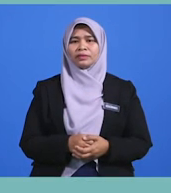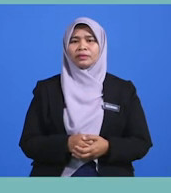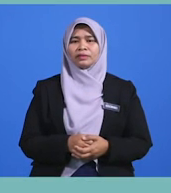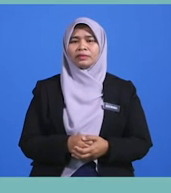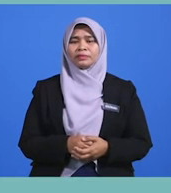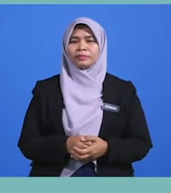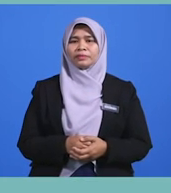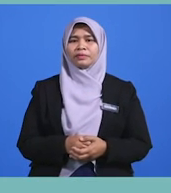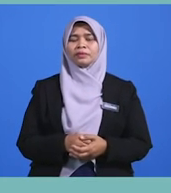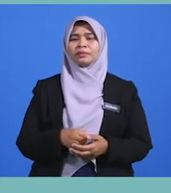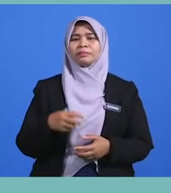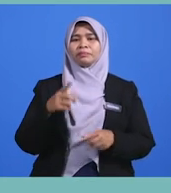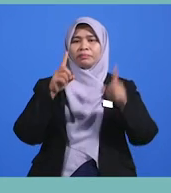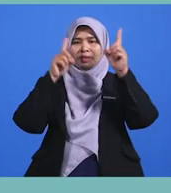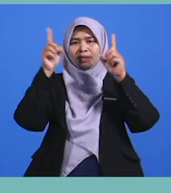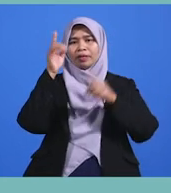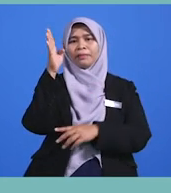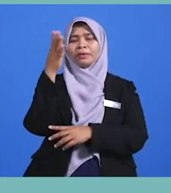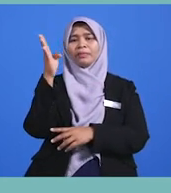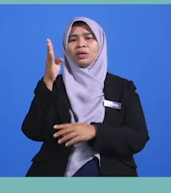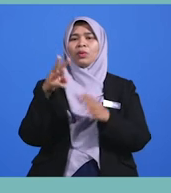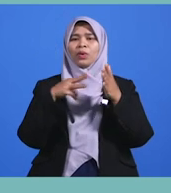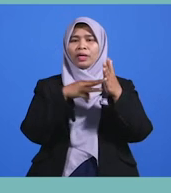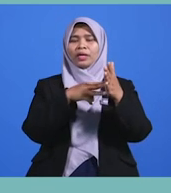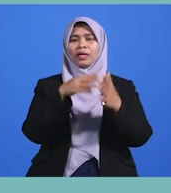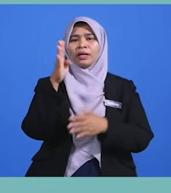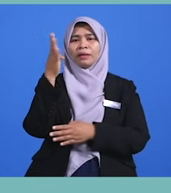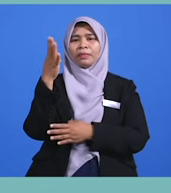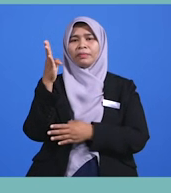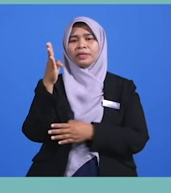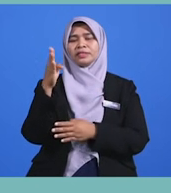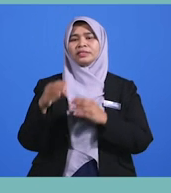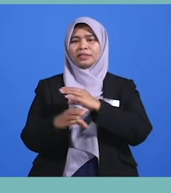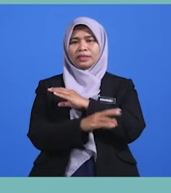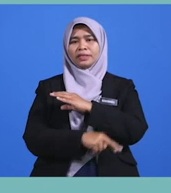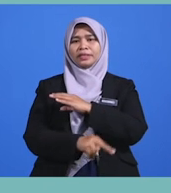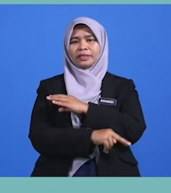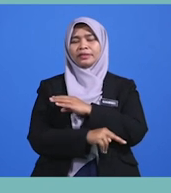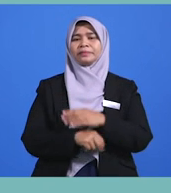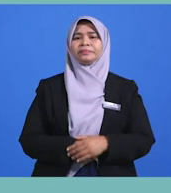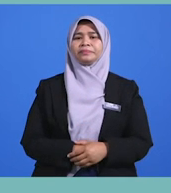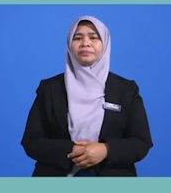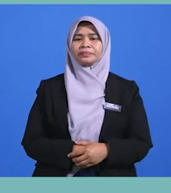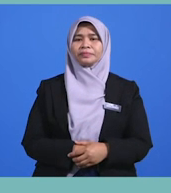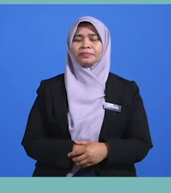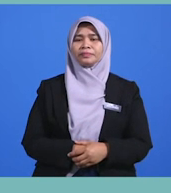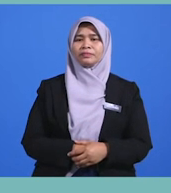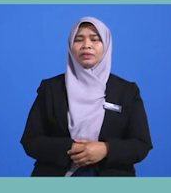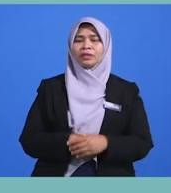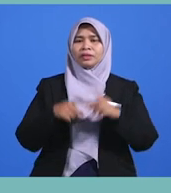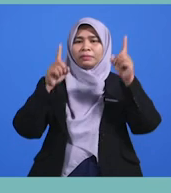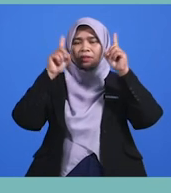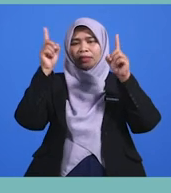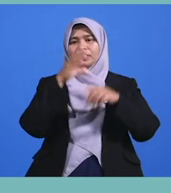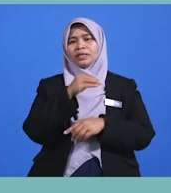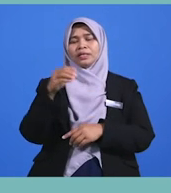pecah 14 mewakili 13 buah negeri dan wilayah persekutuan dalam Malaysia. Bintang bersama anak